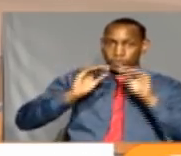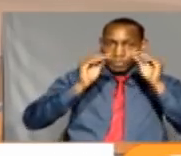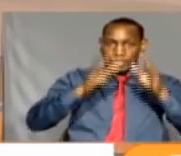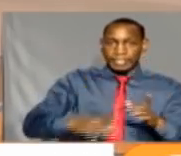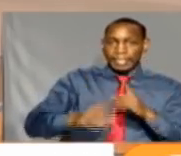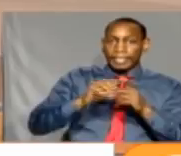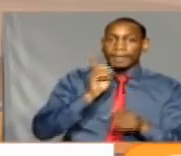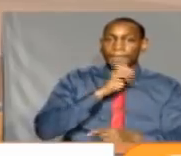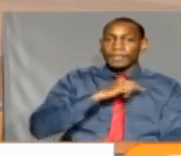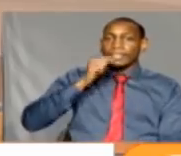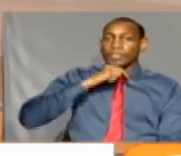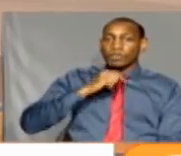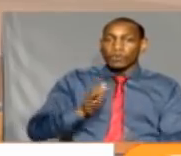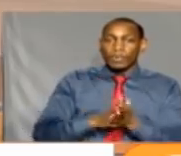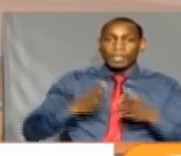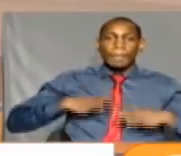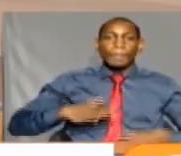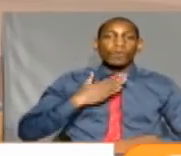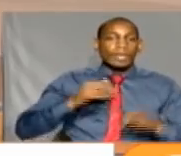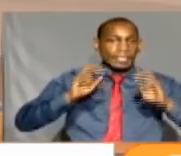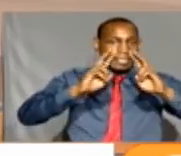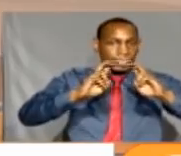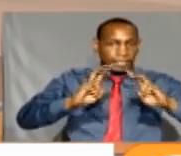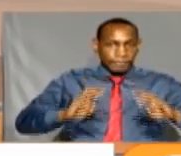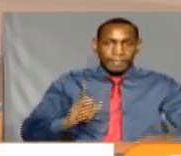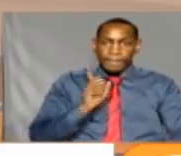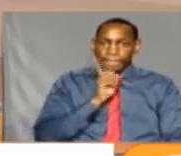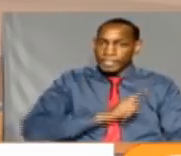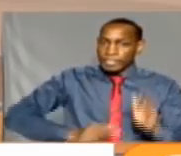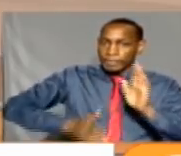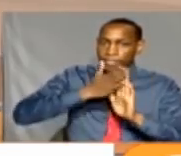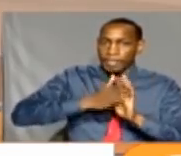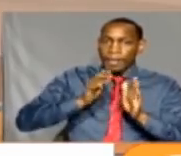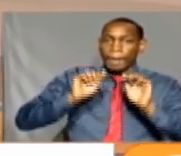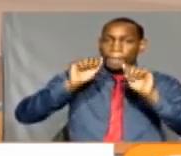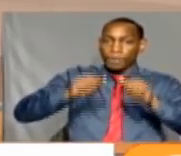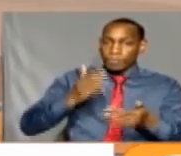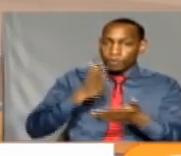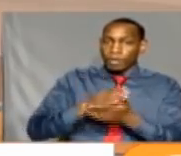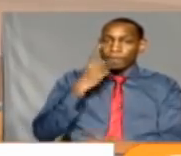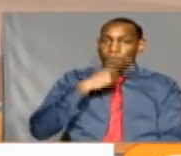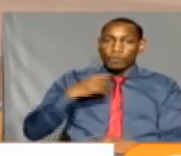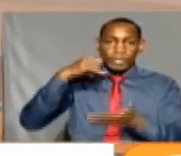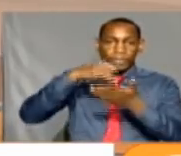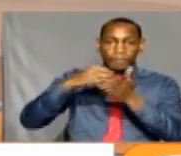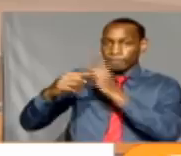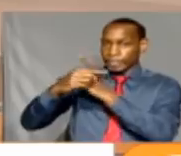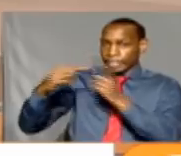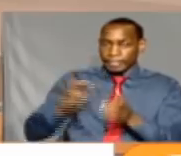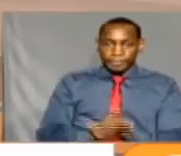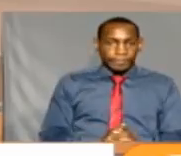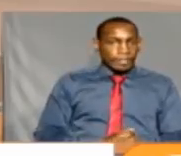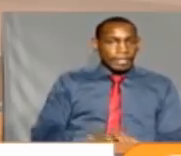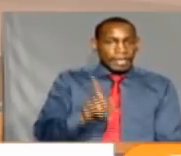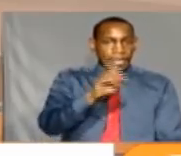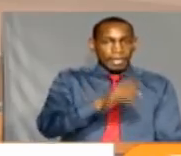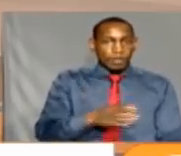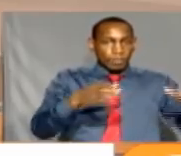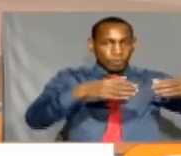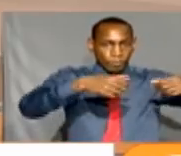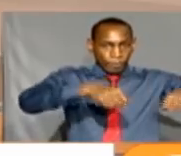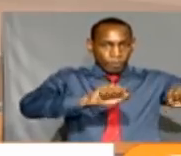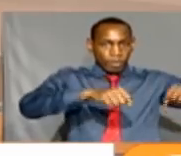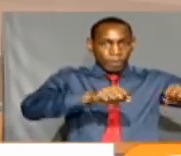nyumbani kwake huku wenyeji wakitaka uchunguzi ukamilishwe kwa haraka ili kubaini waliohusika na mauaji yake. Na hapa Nairobi makundi ya boda